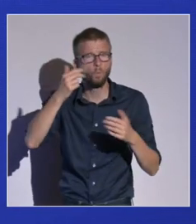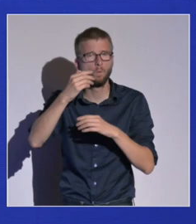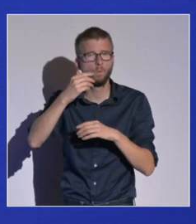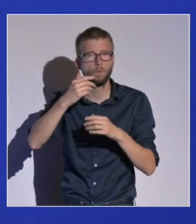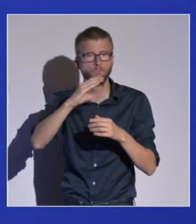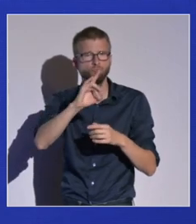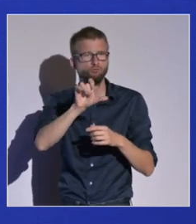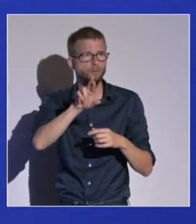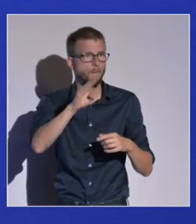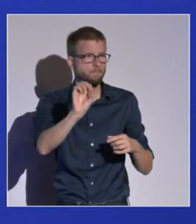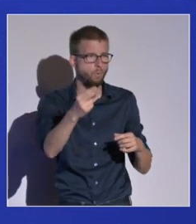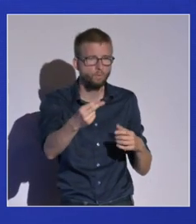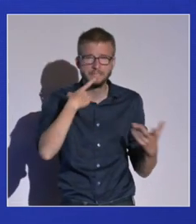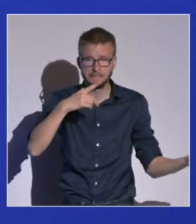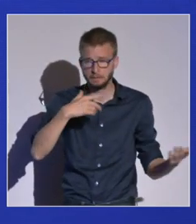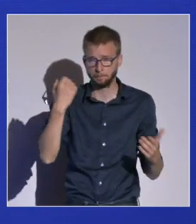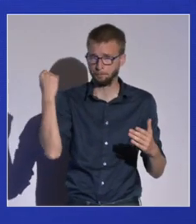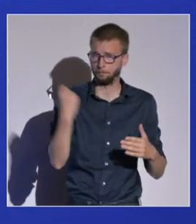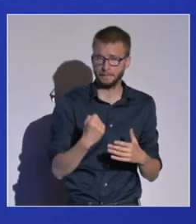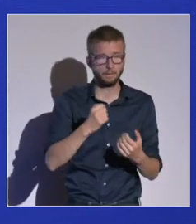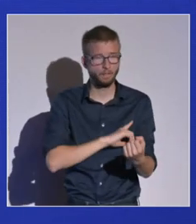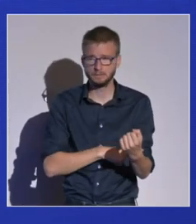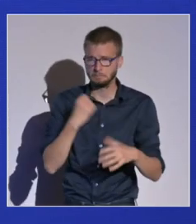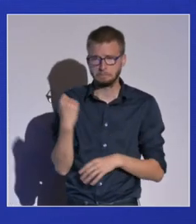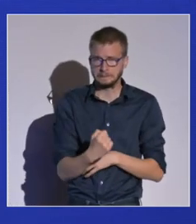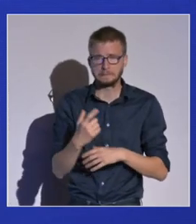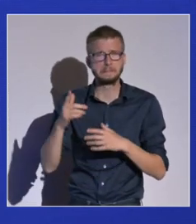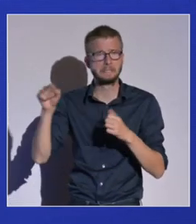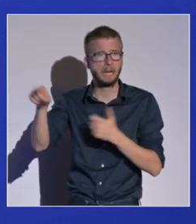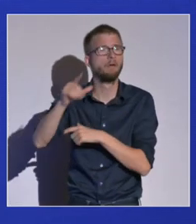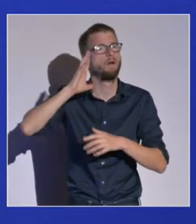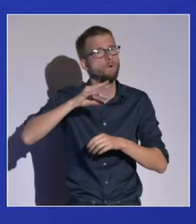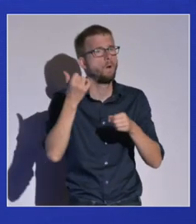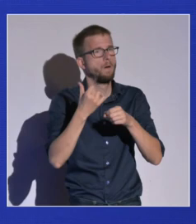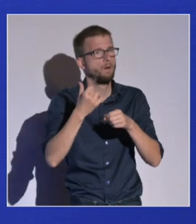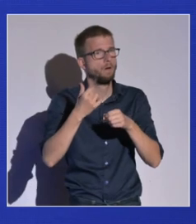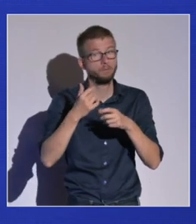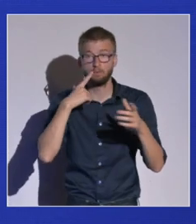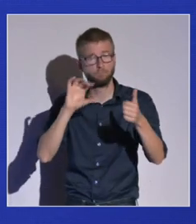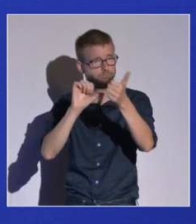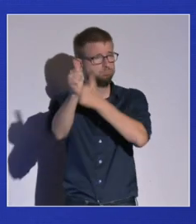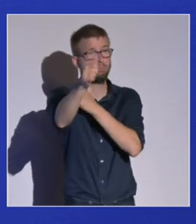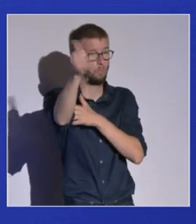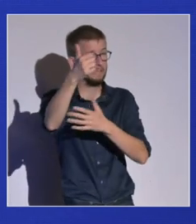la pire de ces énergies, avant le pétrole et loin avant le gaz.